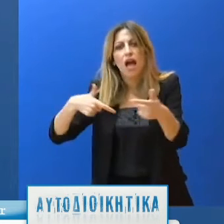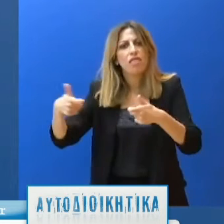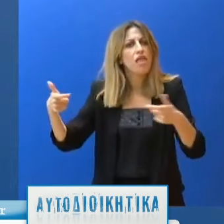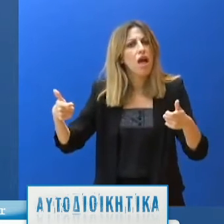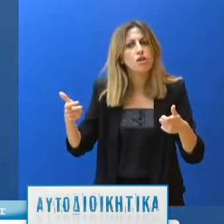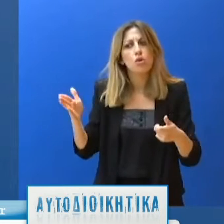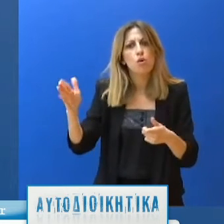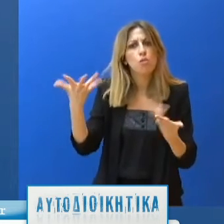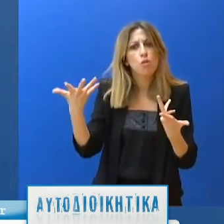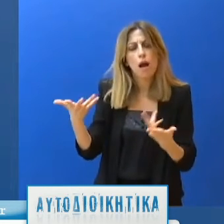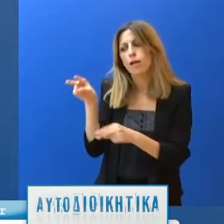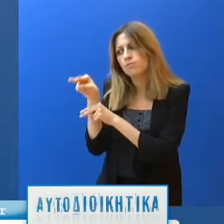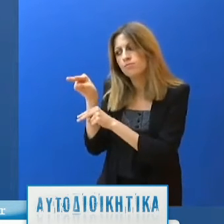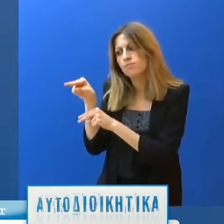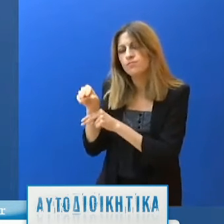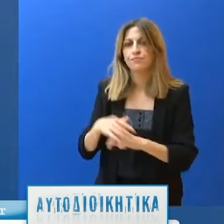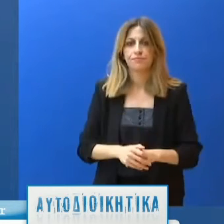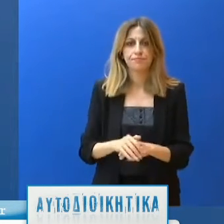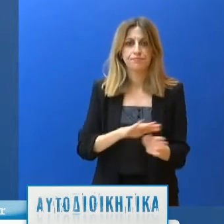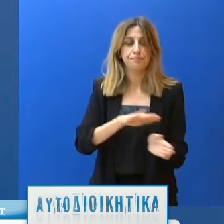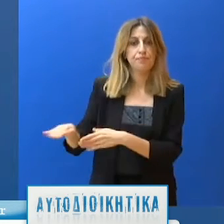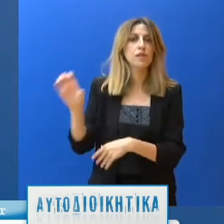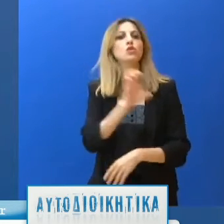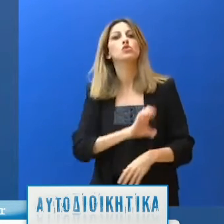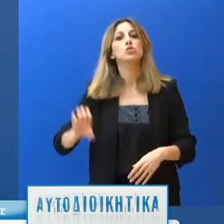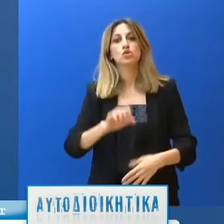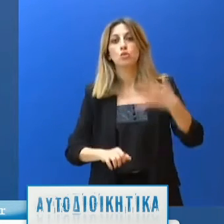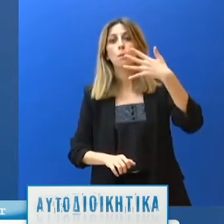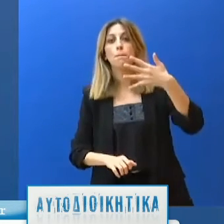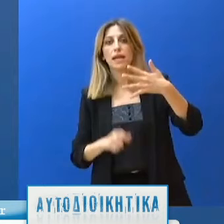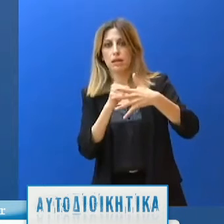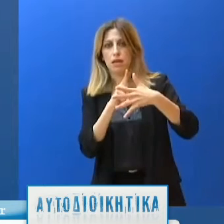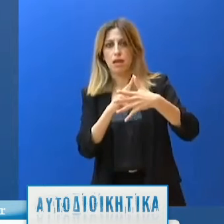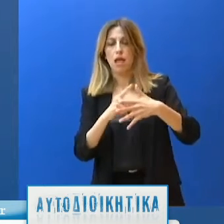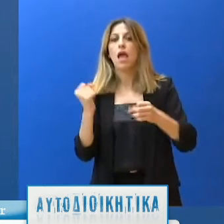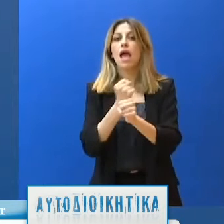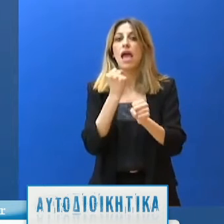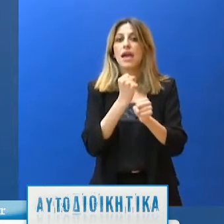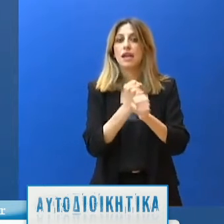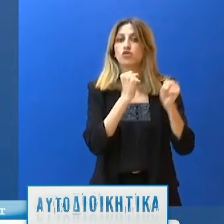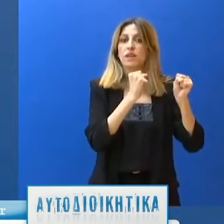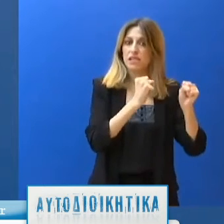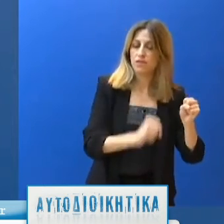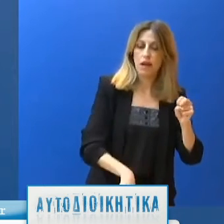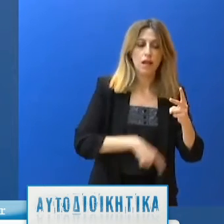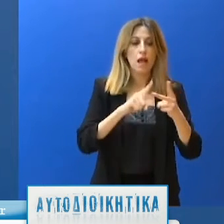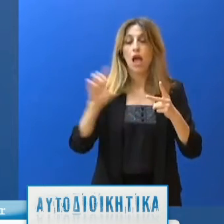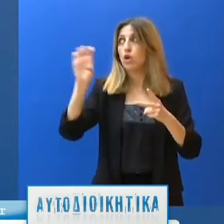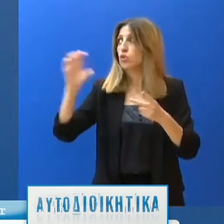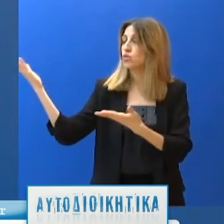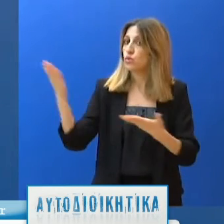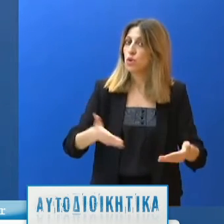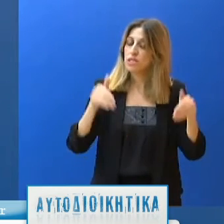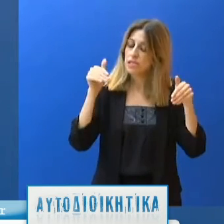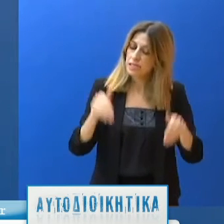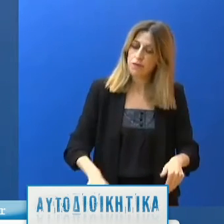της κυβέρνησης θέτει 5 προτεραιότητες. Την ασφάλεια των εργαζομένων, το σεβασμό στους επισκέπτες μας, την